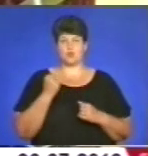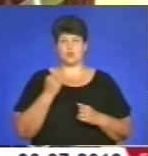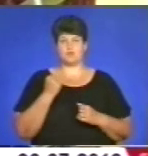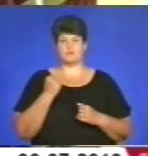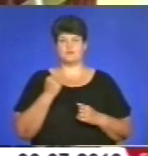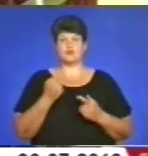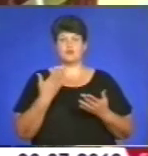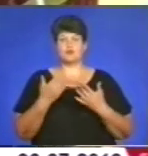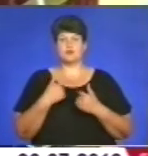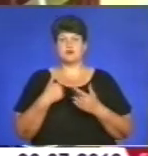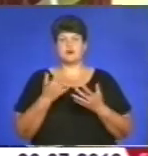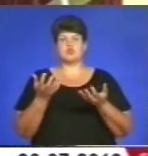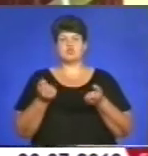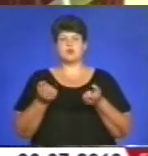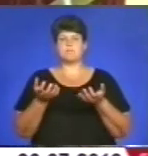від якого я черпав